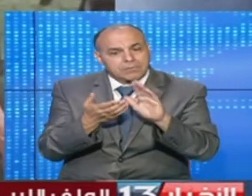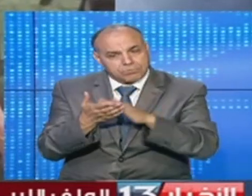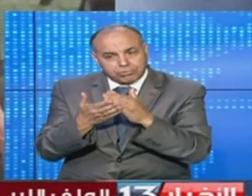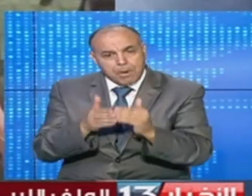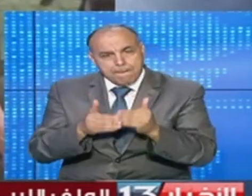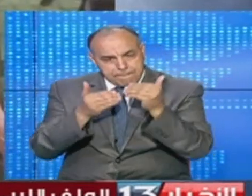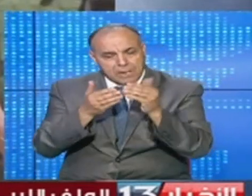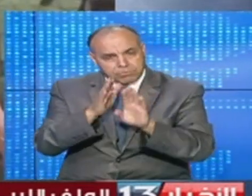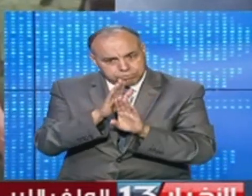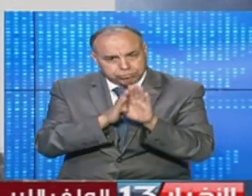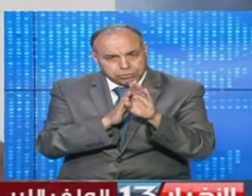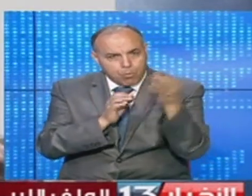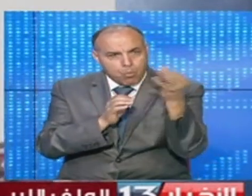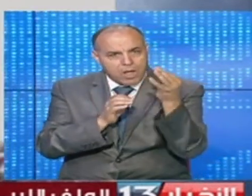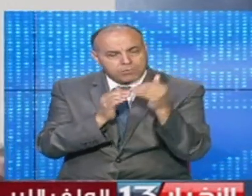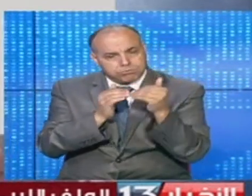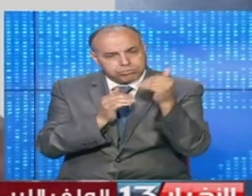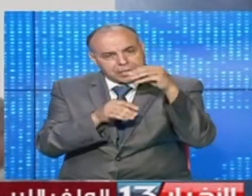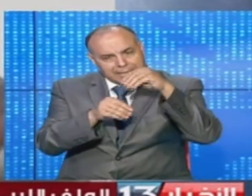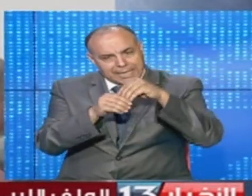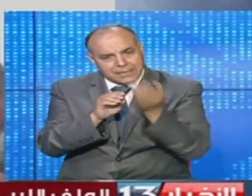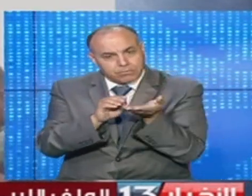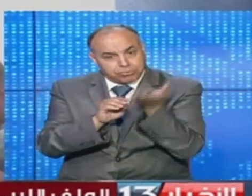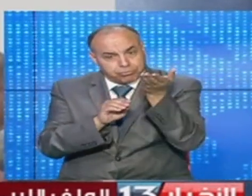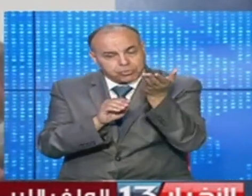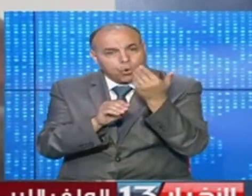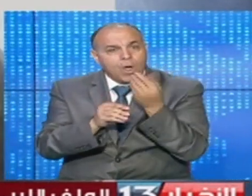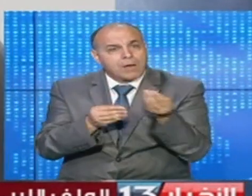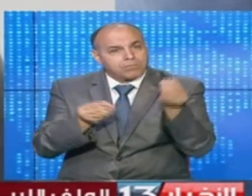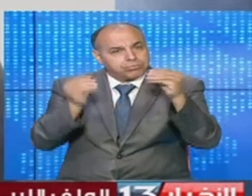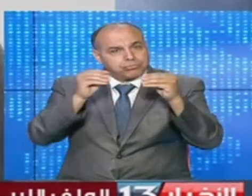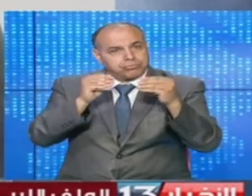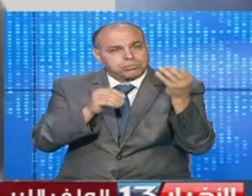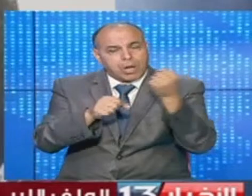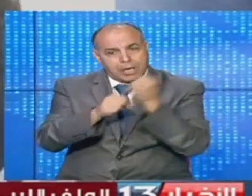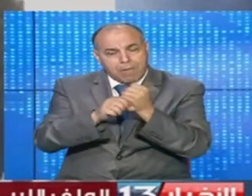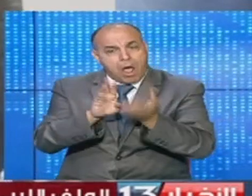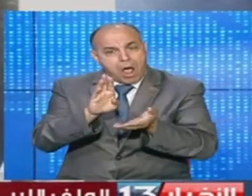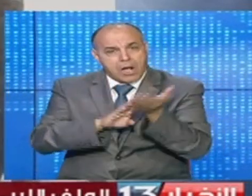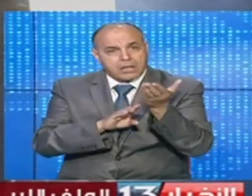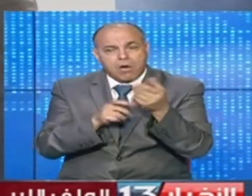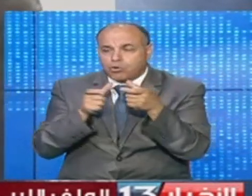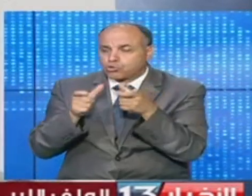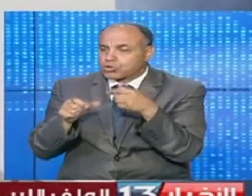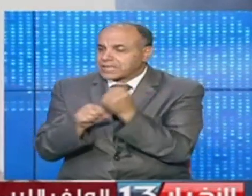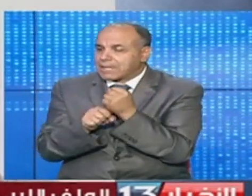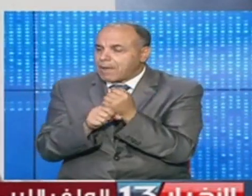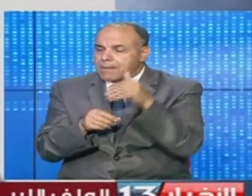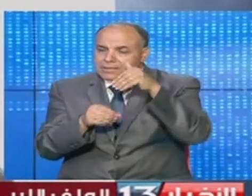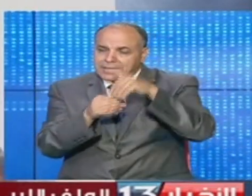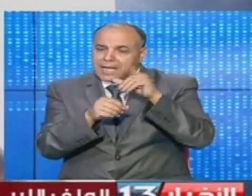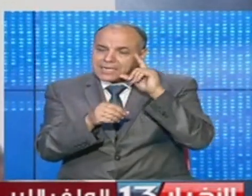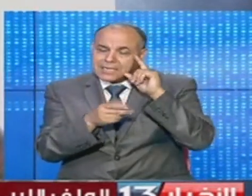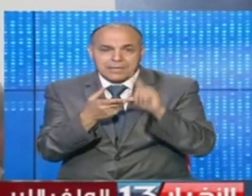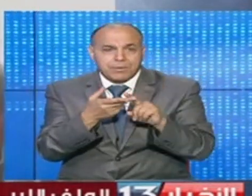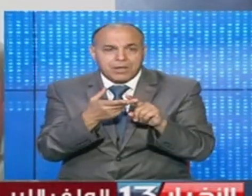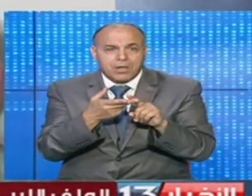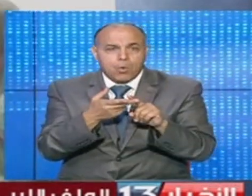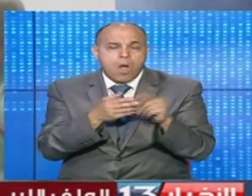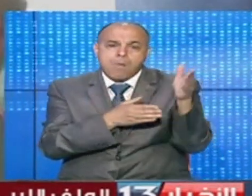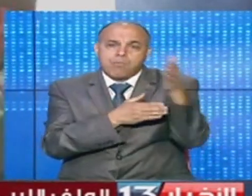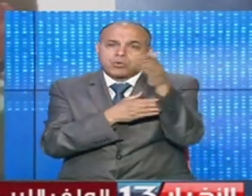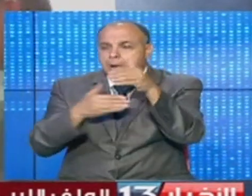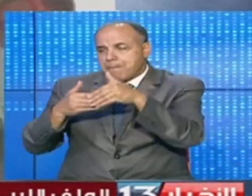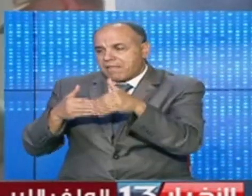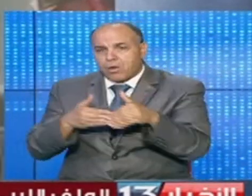ارتفاع في معدلات النمو الاقتصادي وزياده في الاستثمارات وخلق فرص عمل داخل ليبيا وفي البلدان